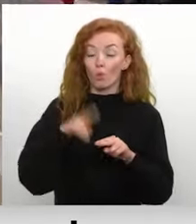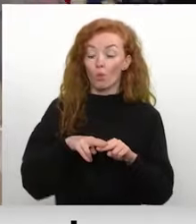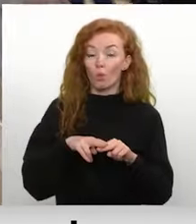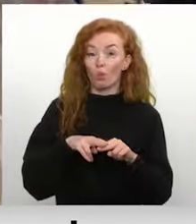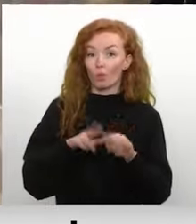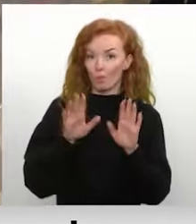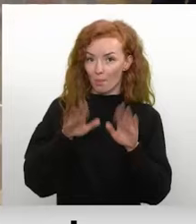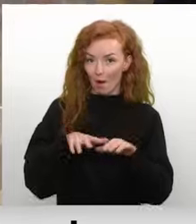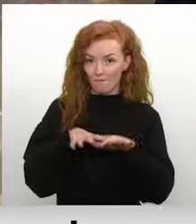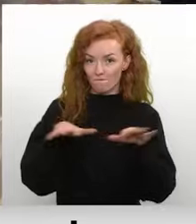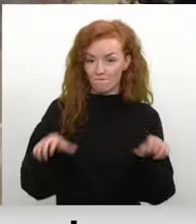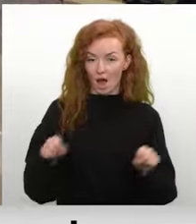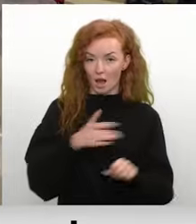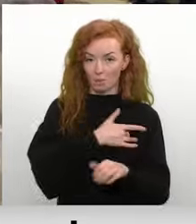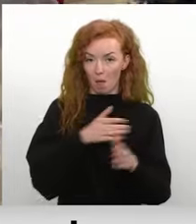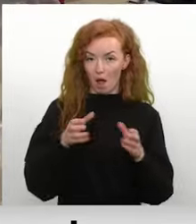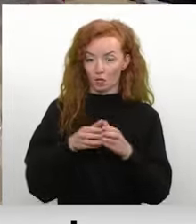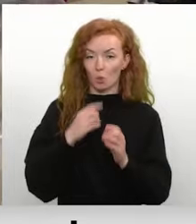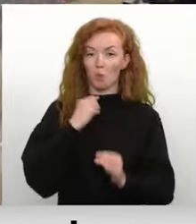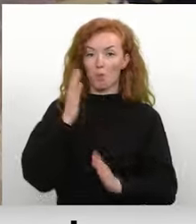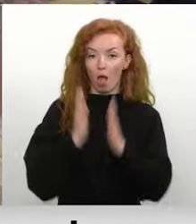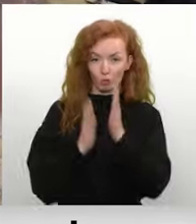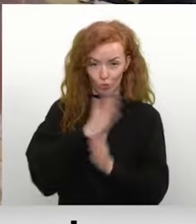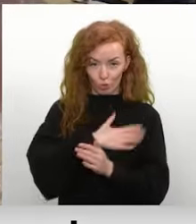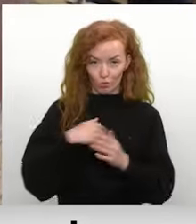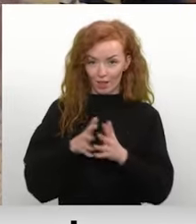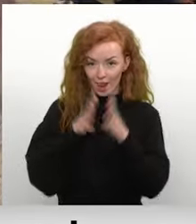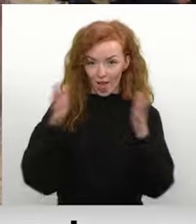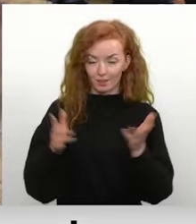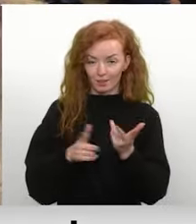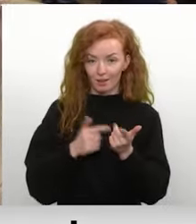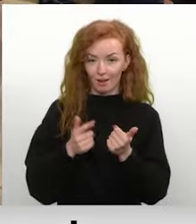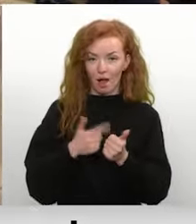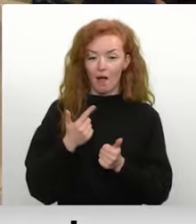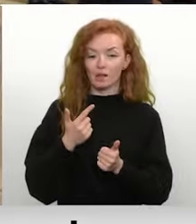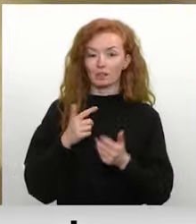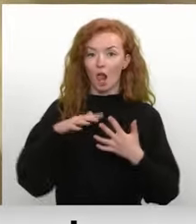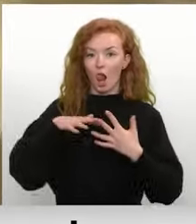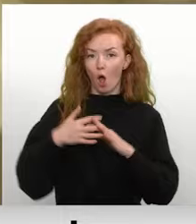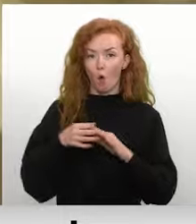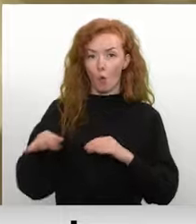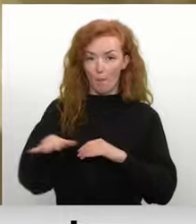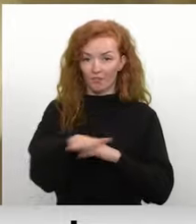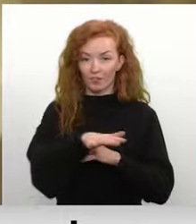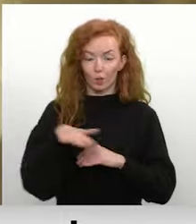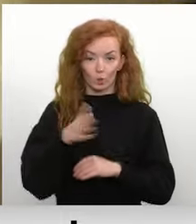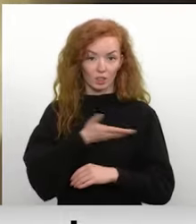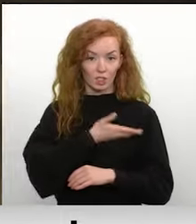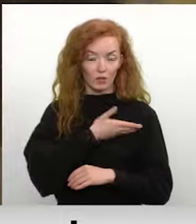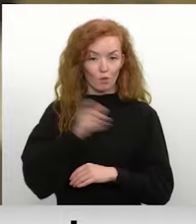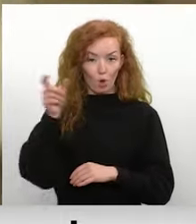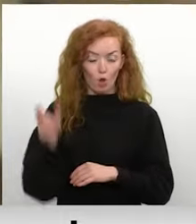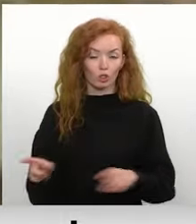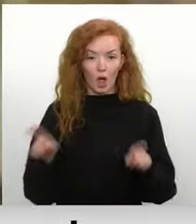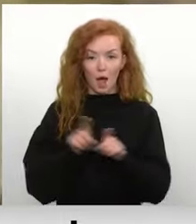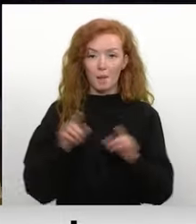par varas partiju balso ļoti liels skaits lauku apvidos dzīvojošie, arī